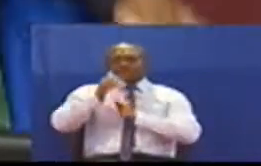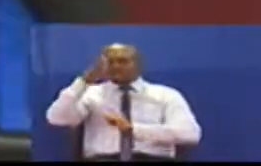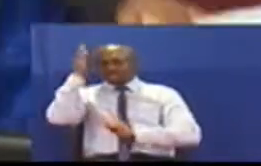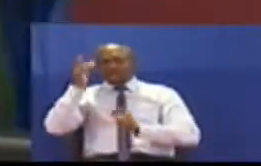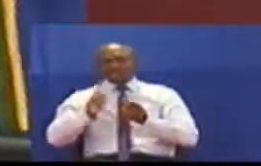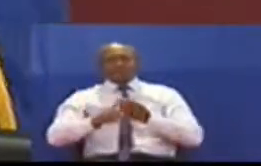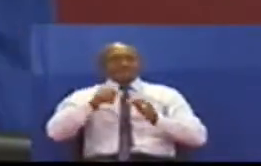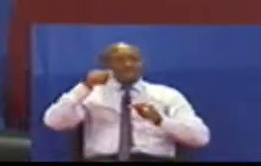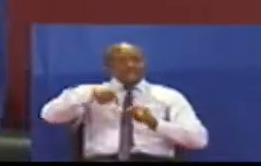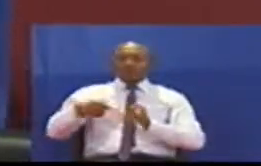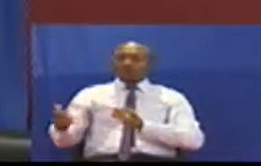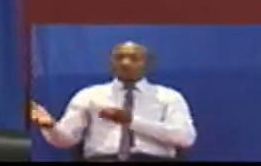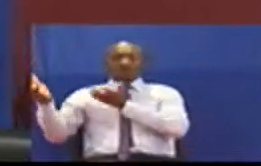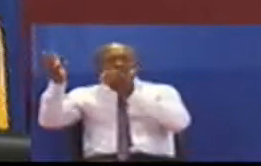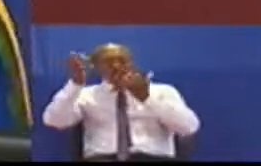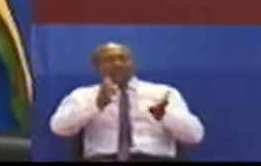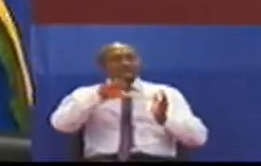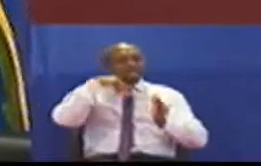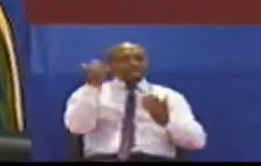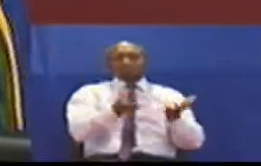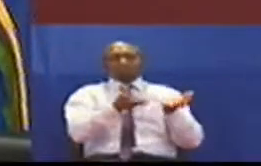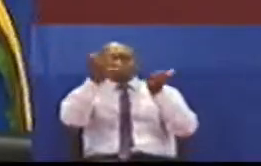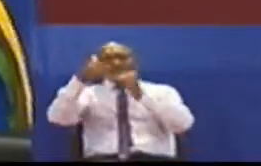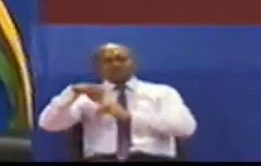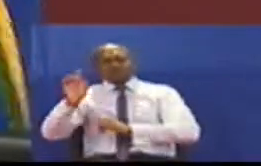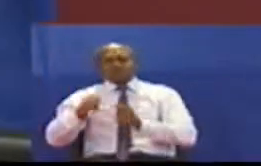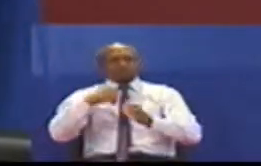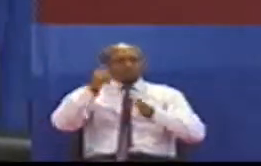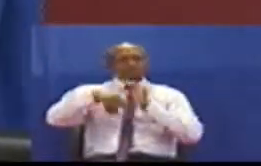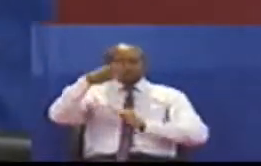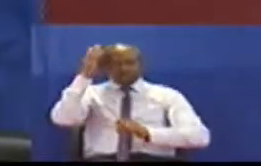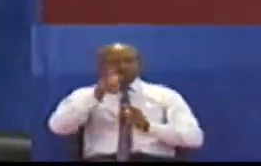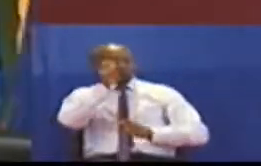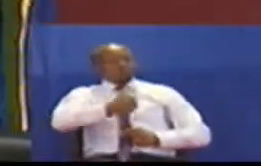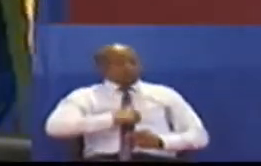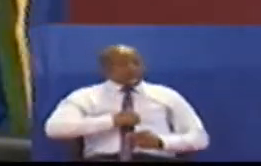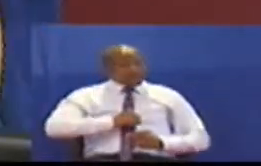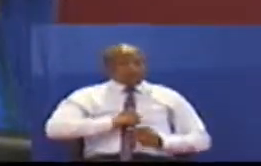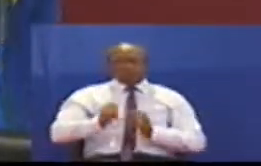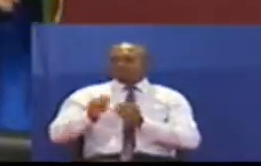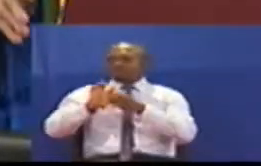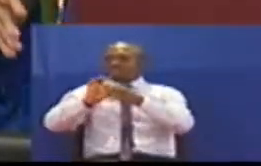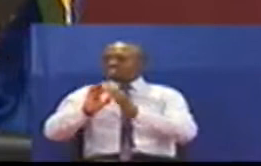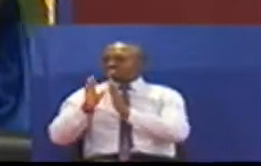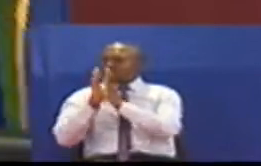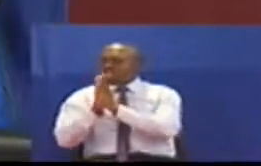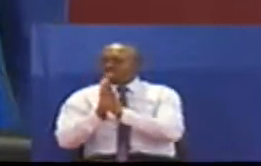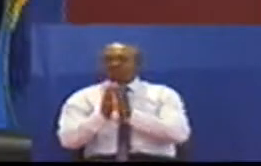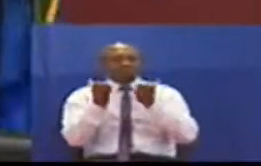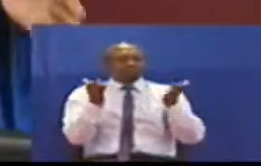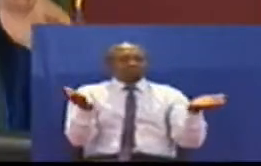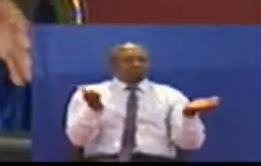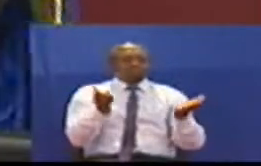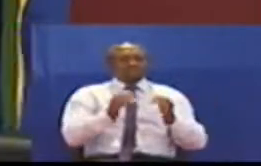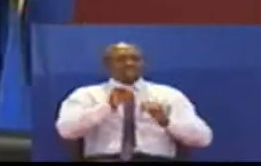kifika wao kesho limetoka, kwa sababu ni mradi wa serikali. Lakini kama ni mtu binafsi, kama ni mashirika ya nini, mashirika ya dini, mashirika